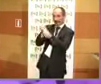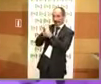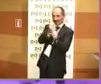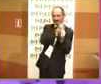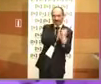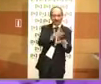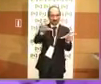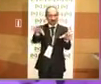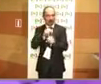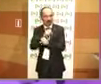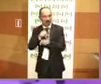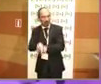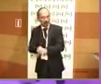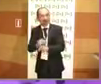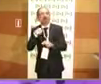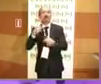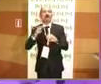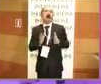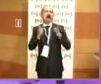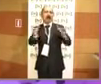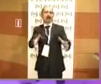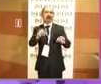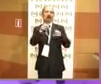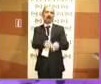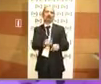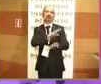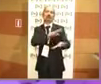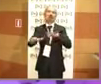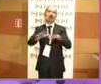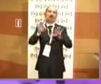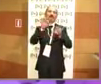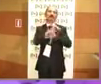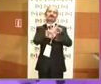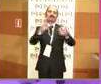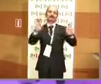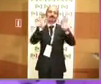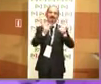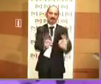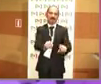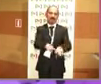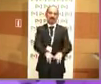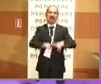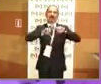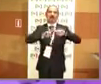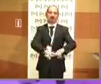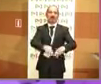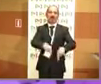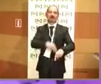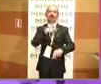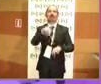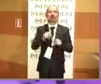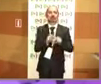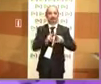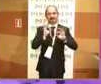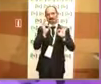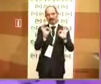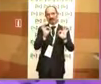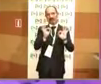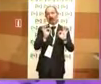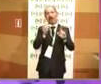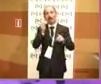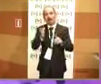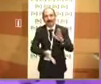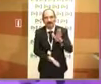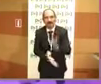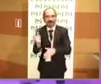di coraggio, noi non ci muoveremo mai dal punto zero di dove siamo rimasti. Ecco perché, per